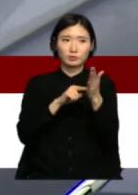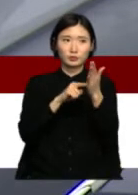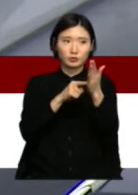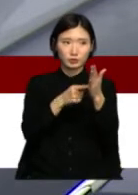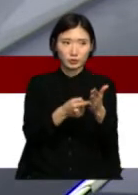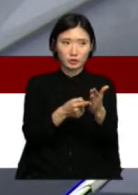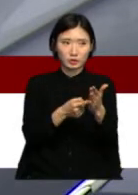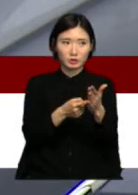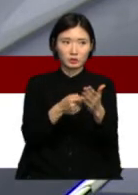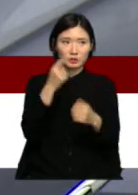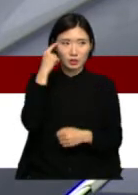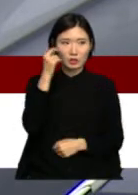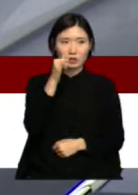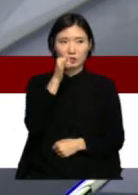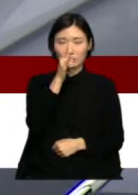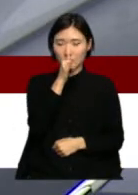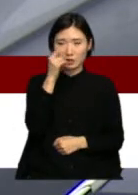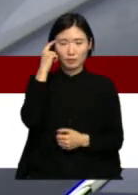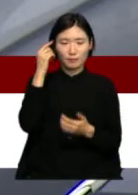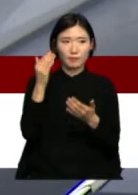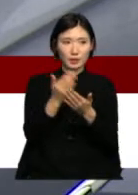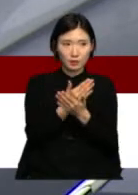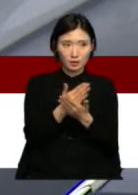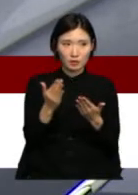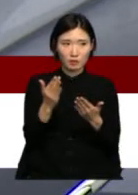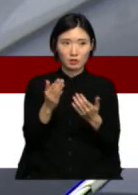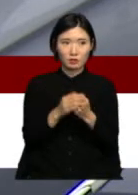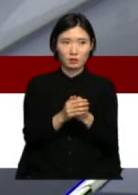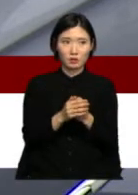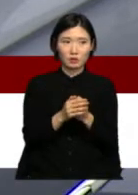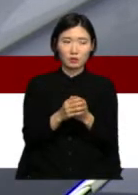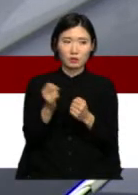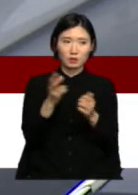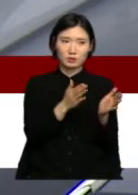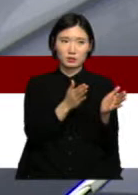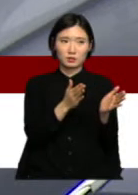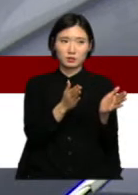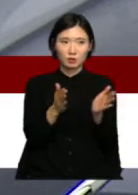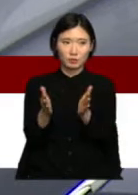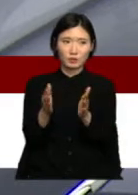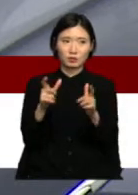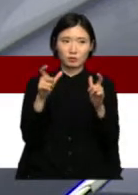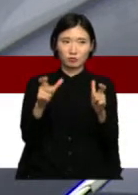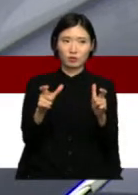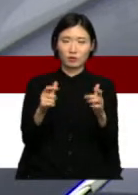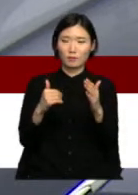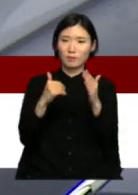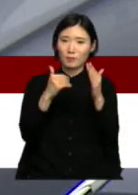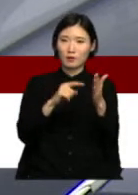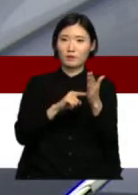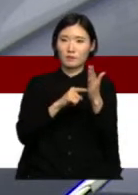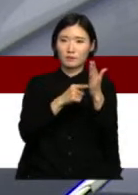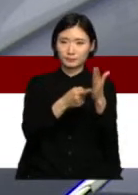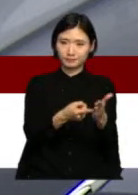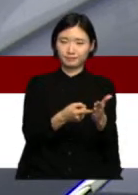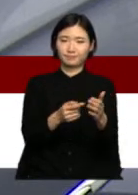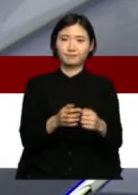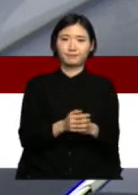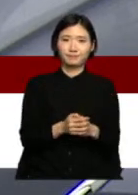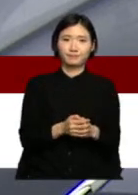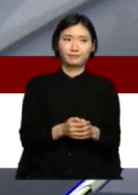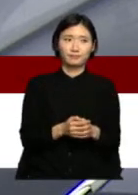의사가 있는 걸로 파악을 하고 뭐 정비구역 지정 절차를 이제 추진을 했던